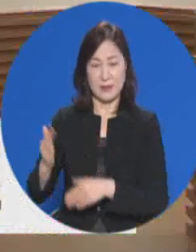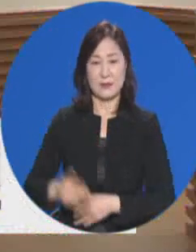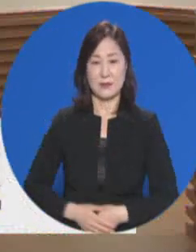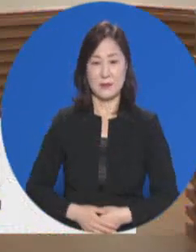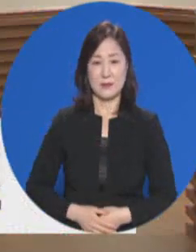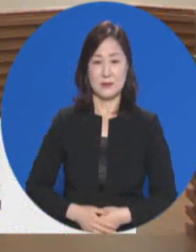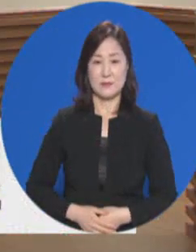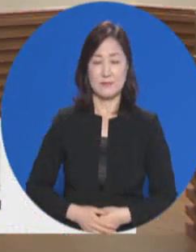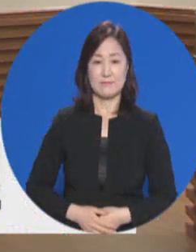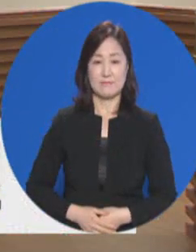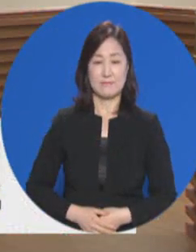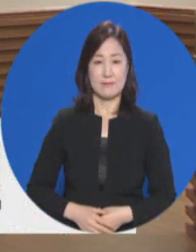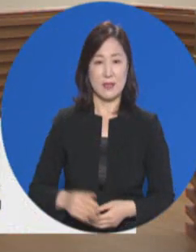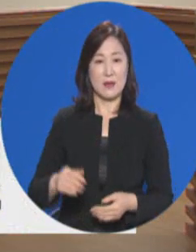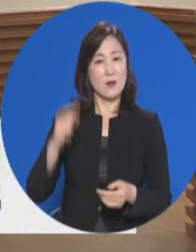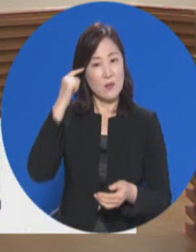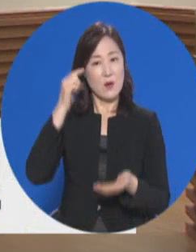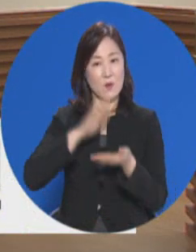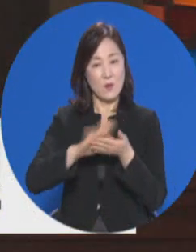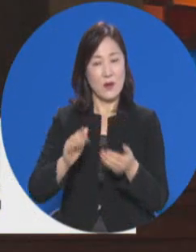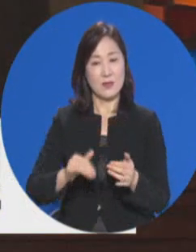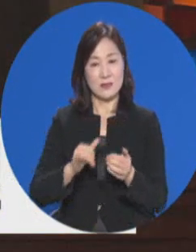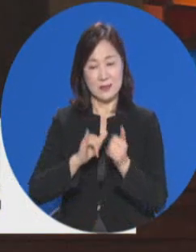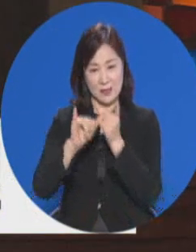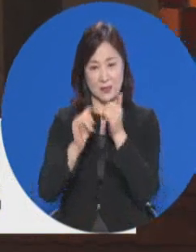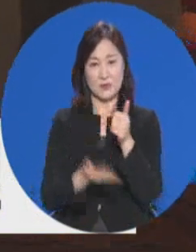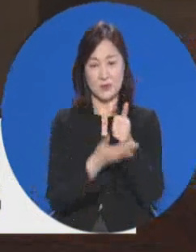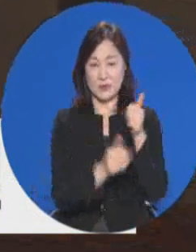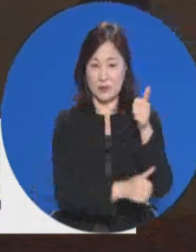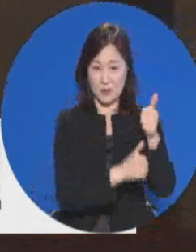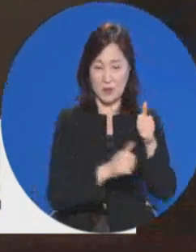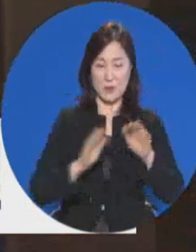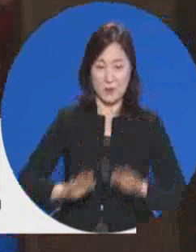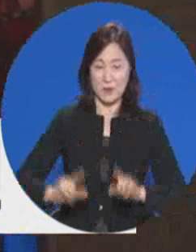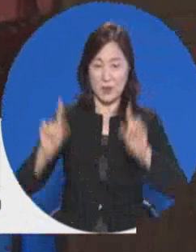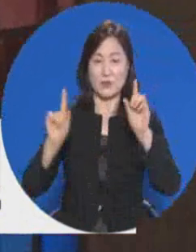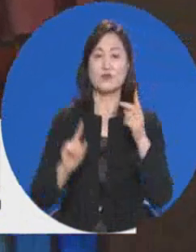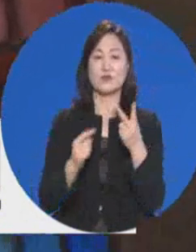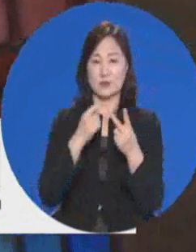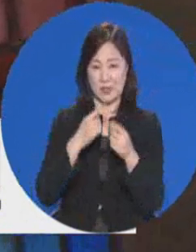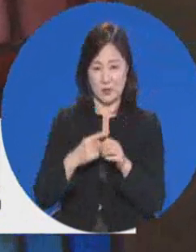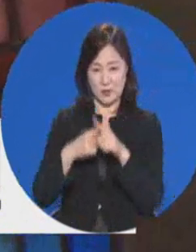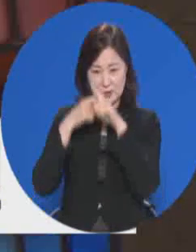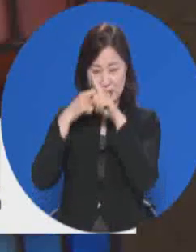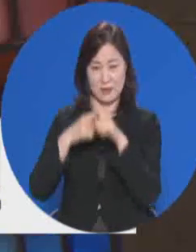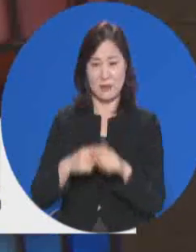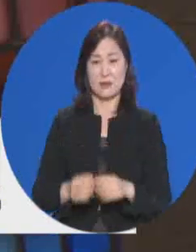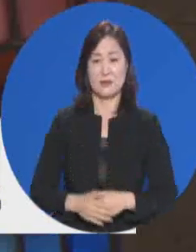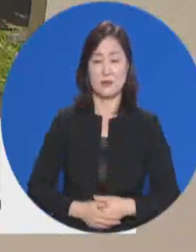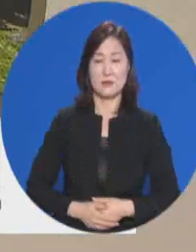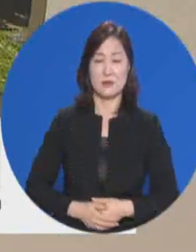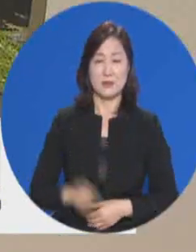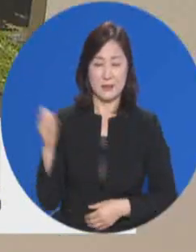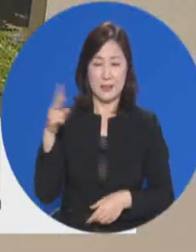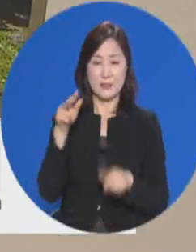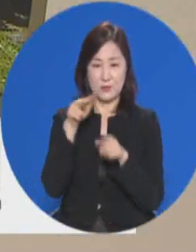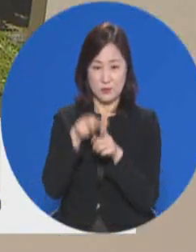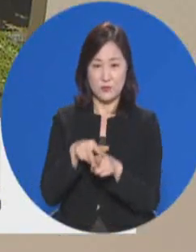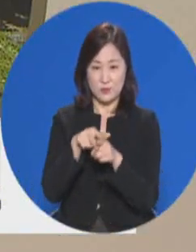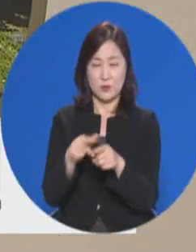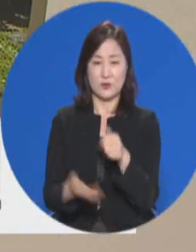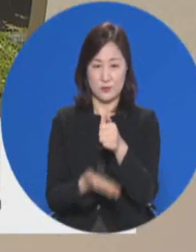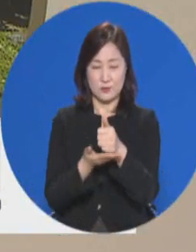마리안누아 마가렛 노벨 평화상 추천위원회는 올해 마리안누아 마가렛 두 수녀의 노벨 평화상 수상에 다시